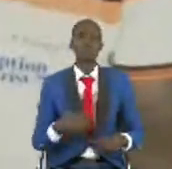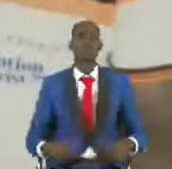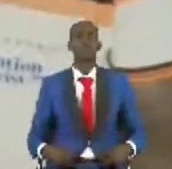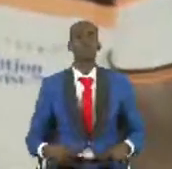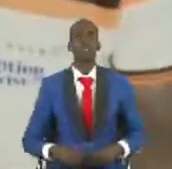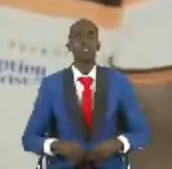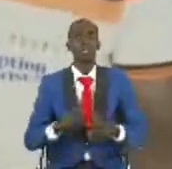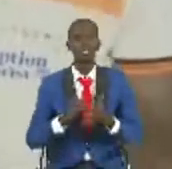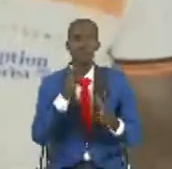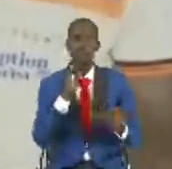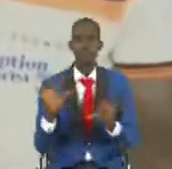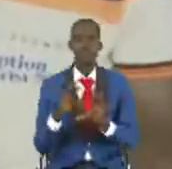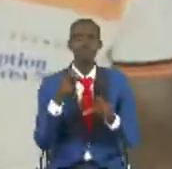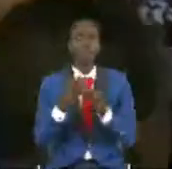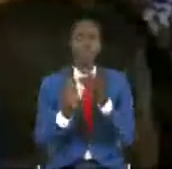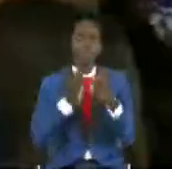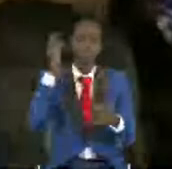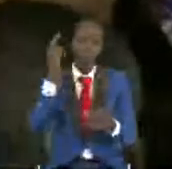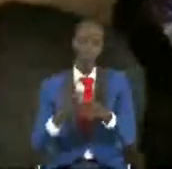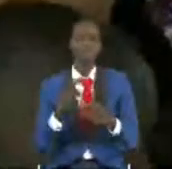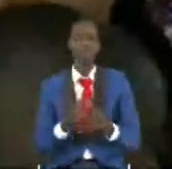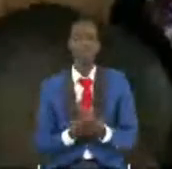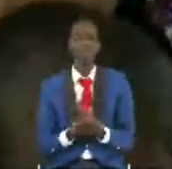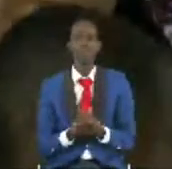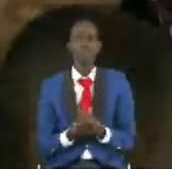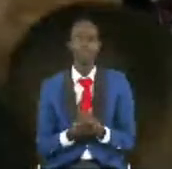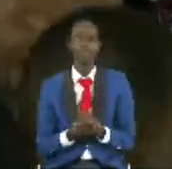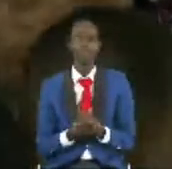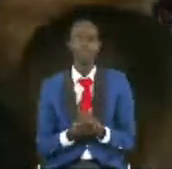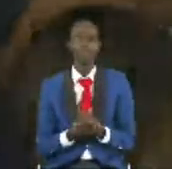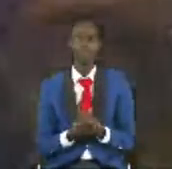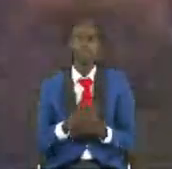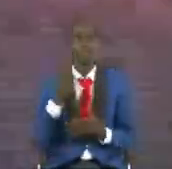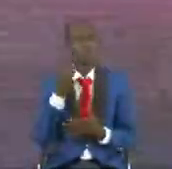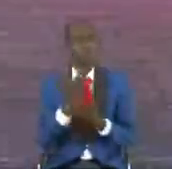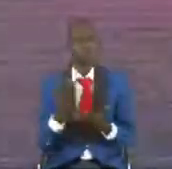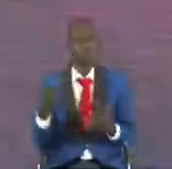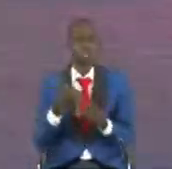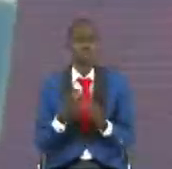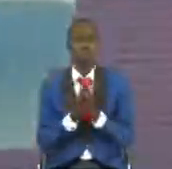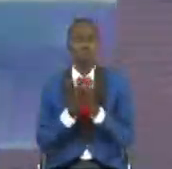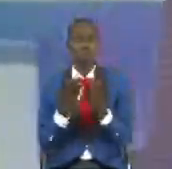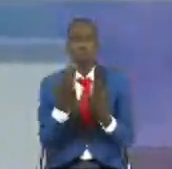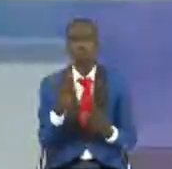Et c'est fait au nom de Jésus. Vous voyez quelque chose? En